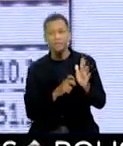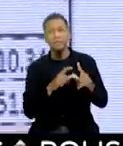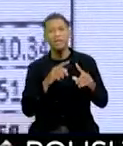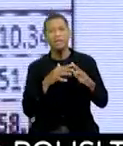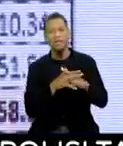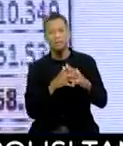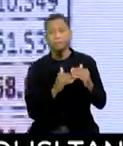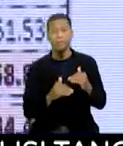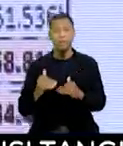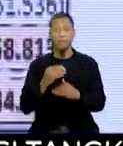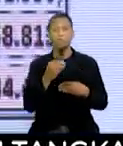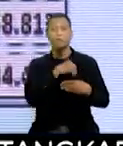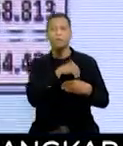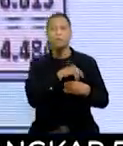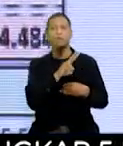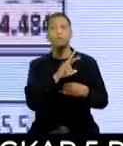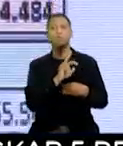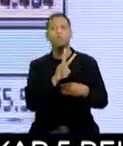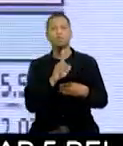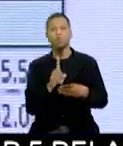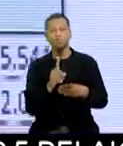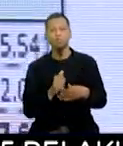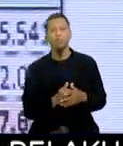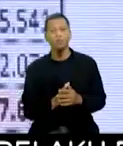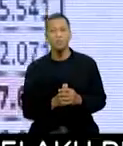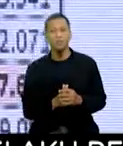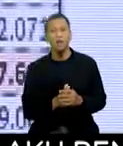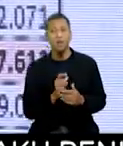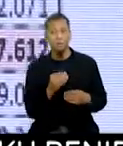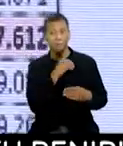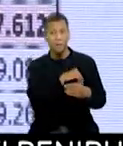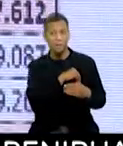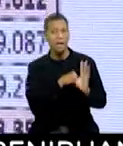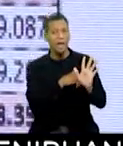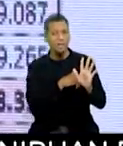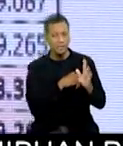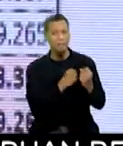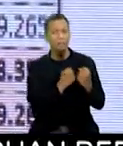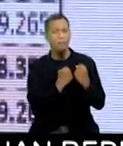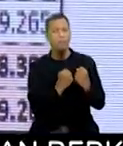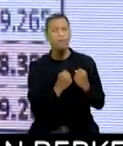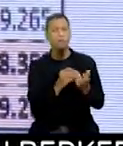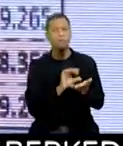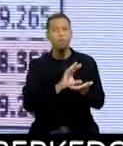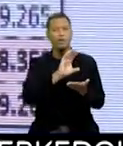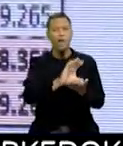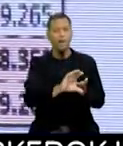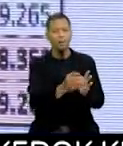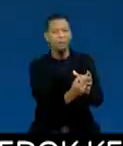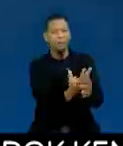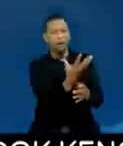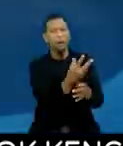tahun 2021. Laba korporasi akan digunakan untuk memperkuat permodalan dan mengembangkan sejumlah proyek MNC